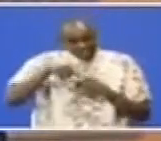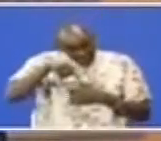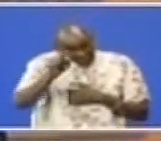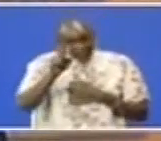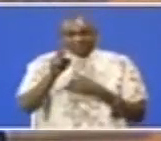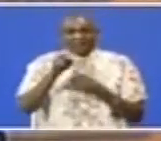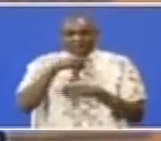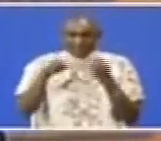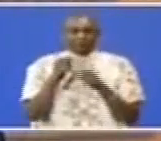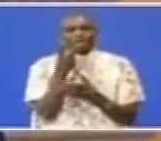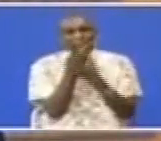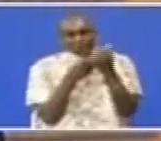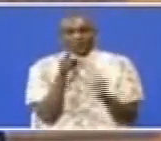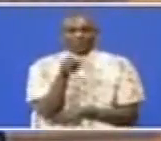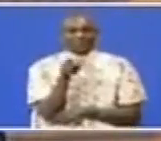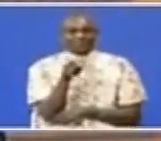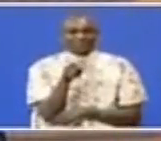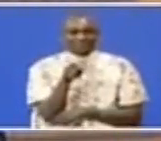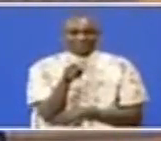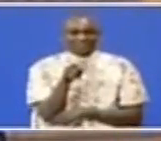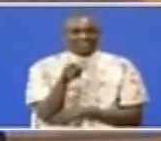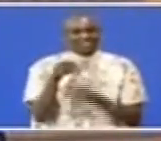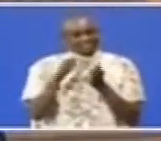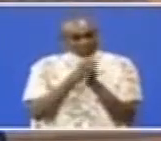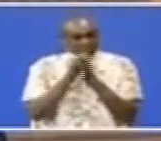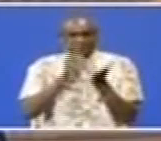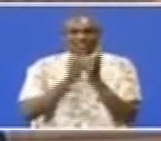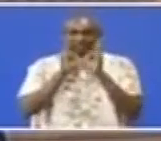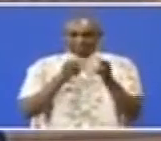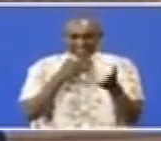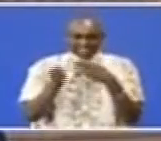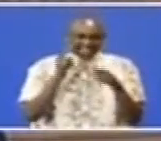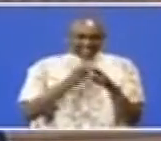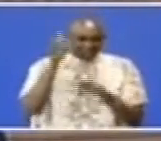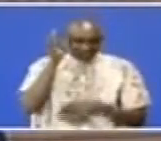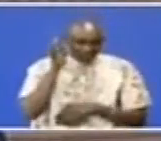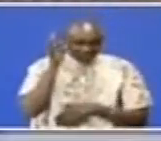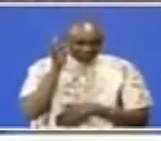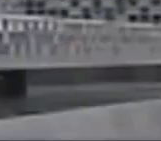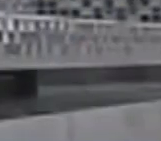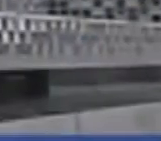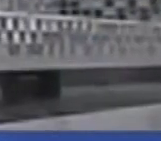Arap Sang katika mahakama ya jinai. Francis Mtalaki na maelezo kamili.